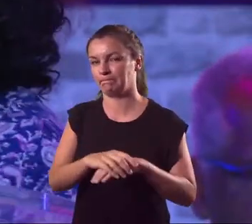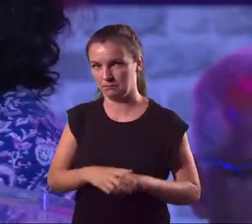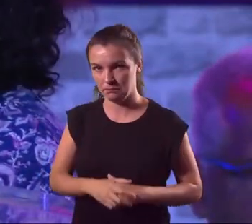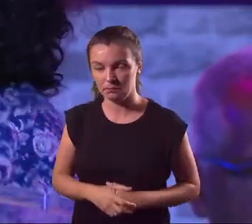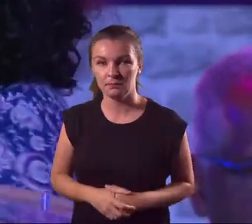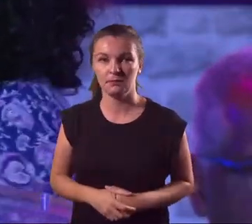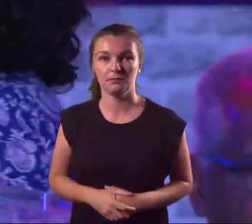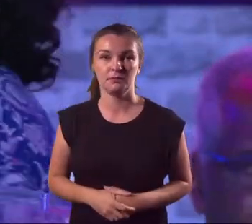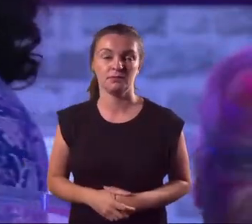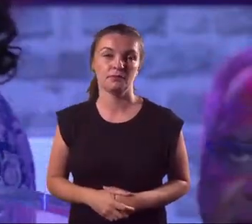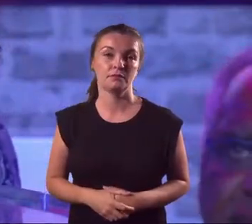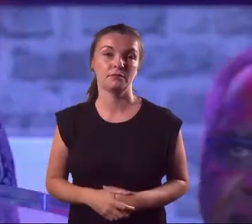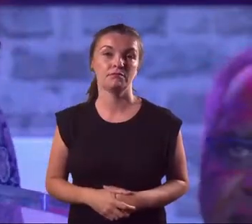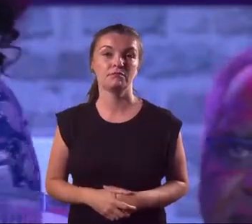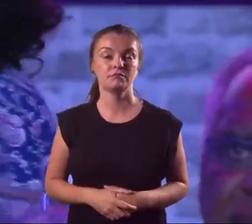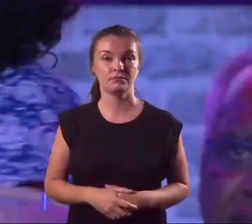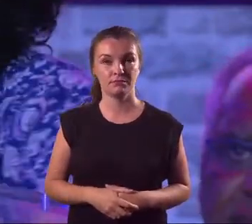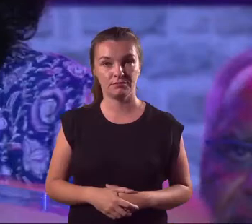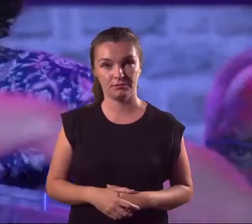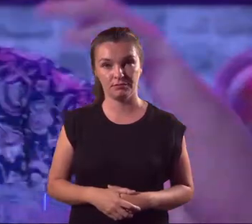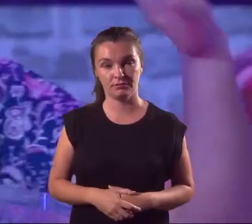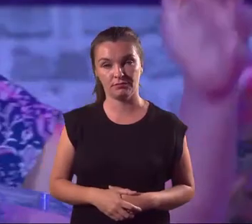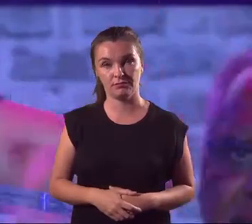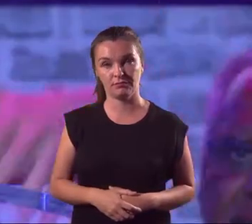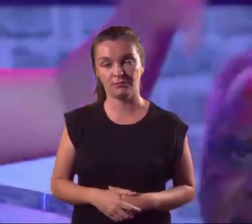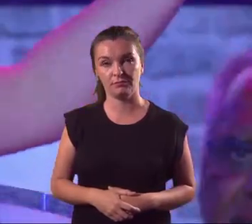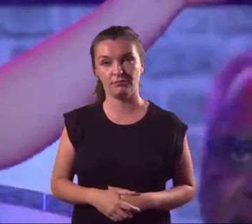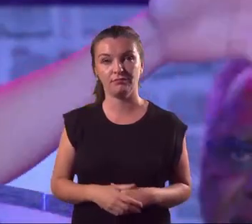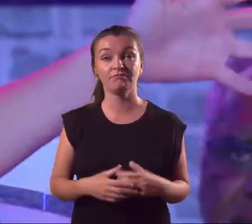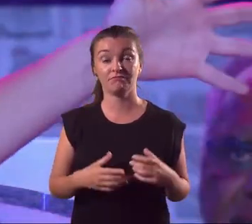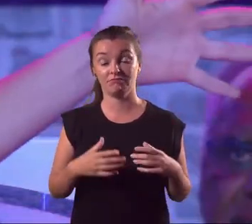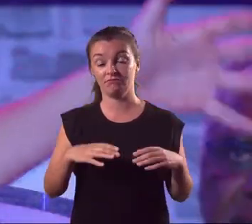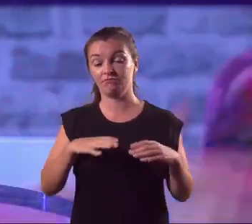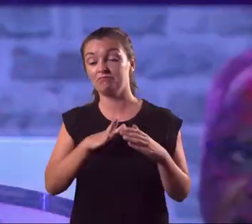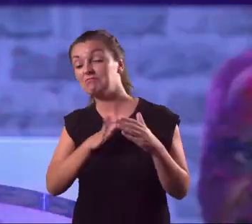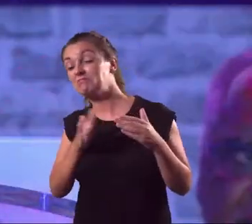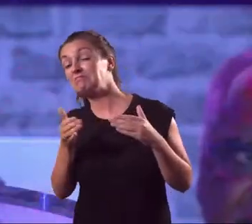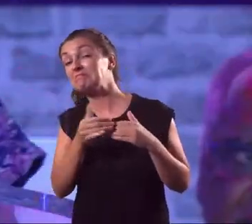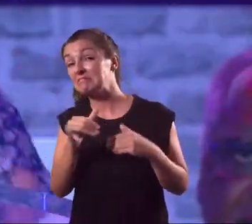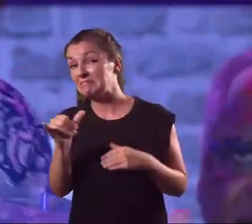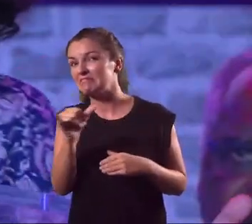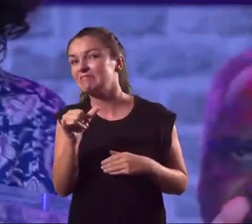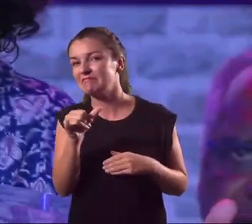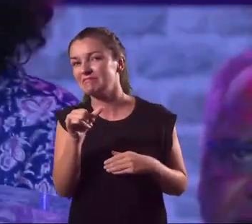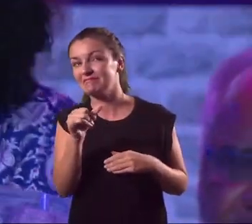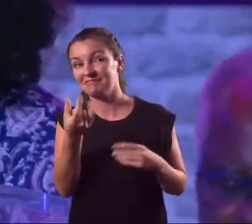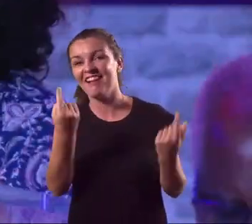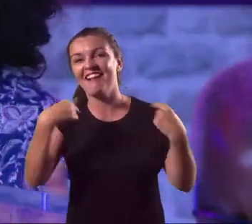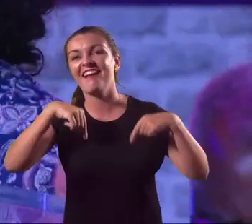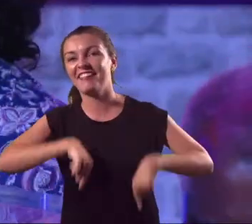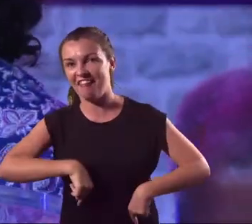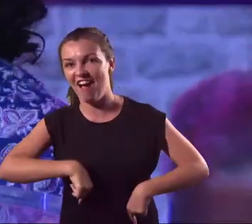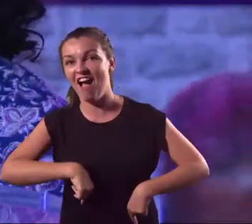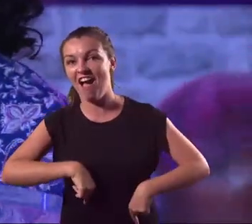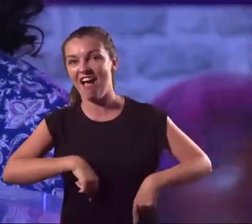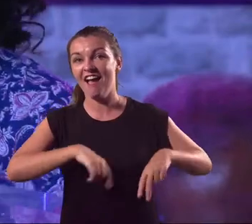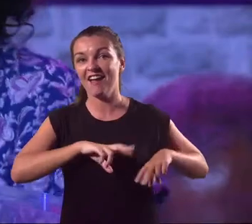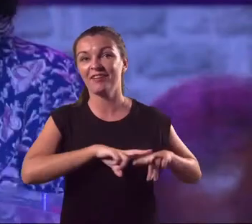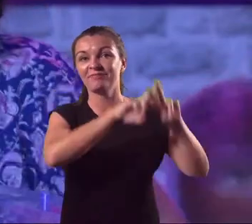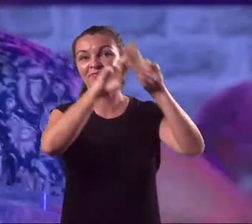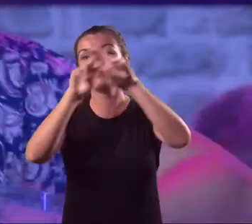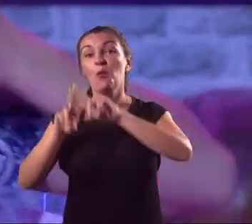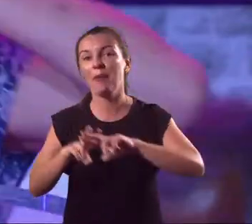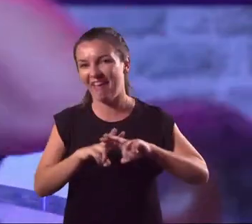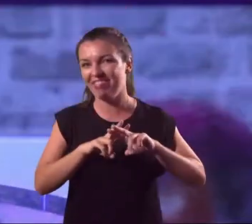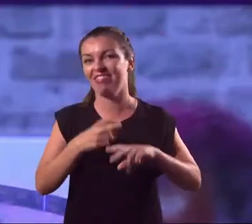Et puis, de l'autre côté de notre bande organisée, on a l'État et l'Union européenne